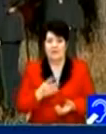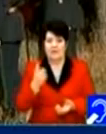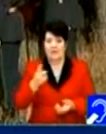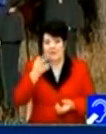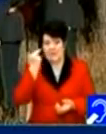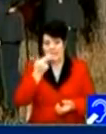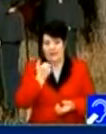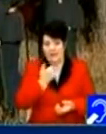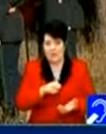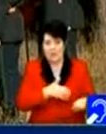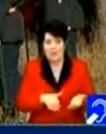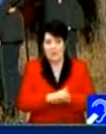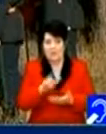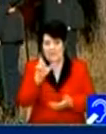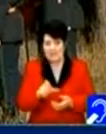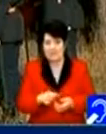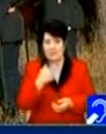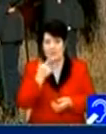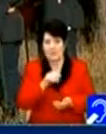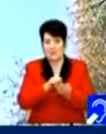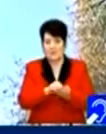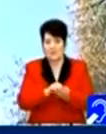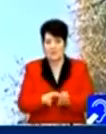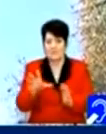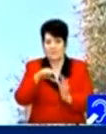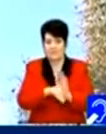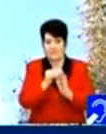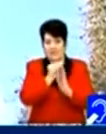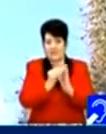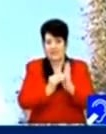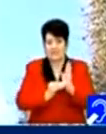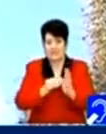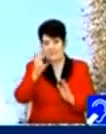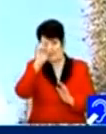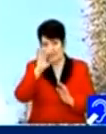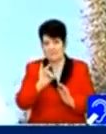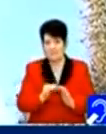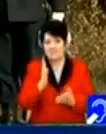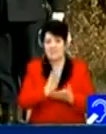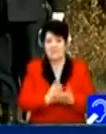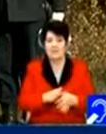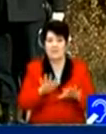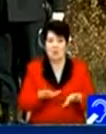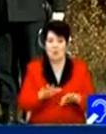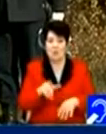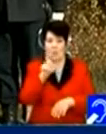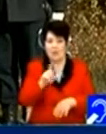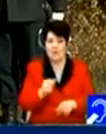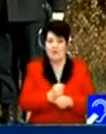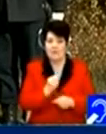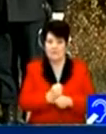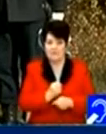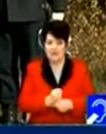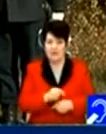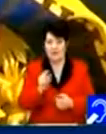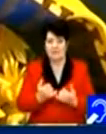italian. Unioniștii cer ca cimitirul eroilor să fie inclus în lista așezămintelor de stat și să devină un loc în care oamenii să poată merge